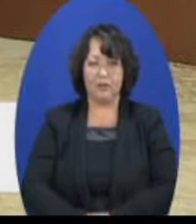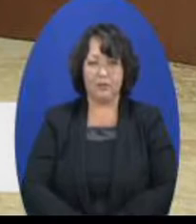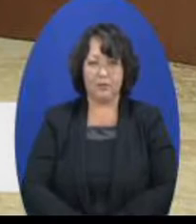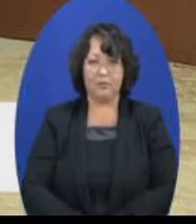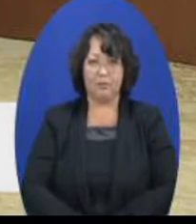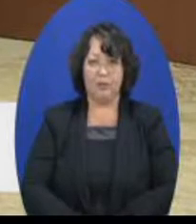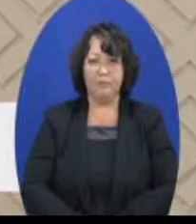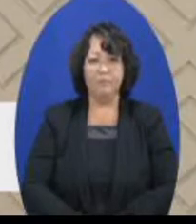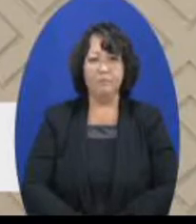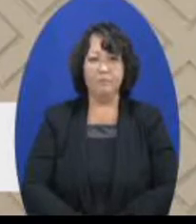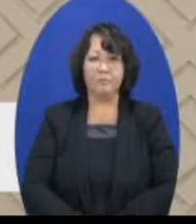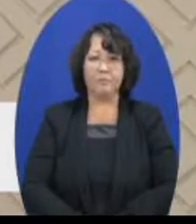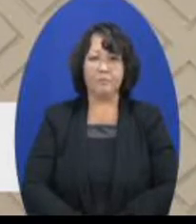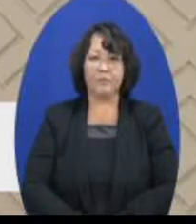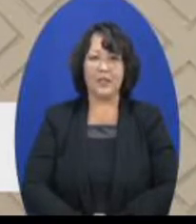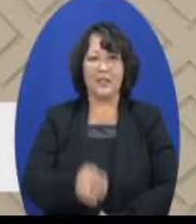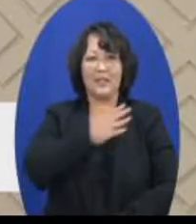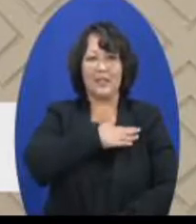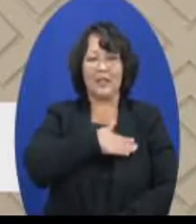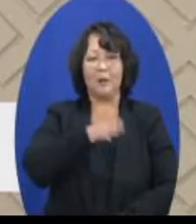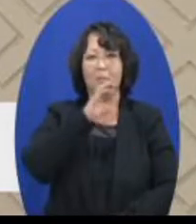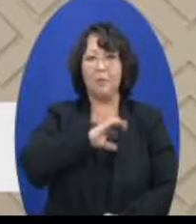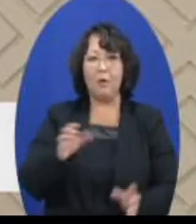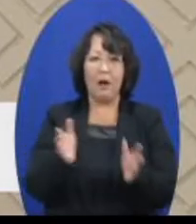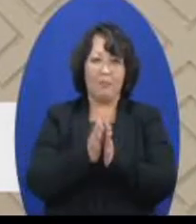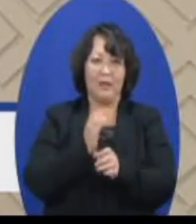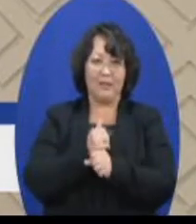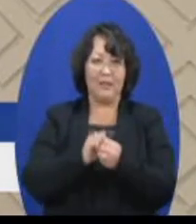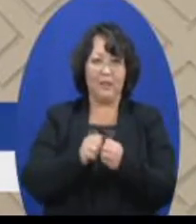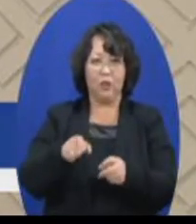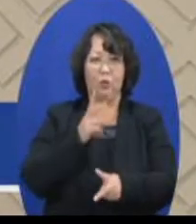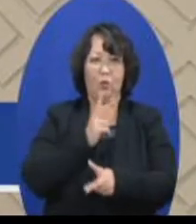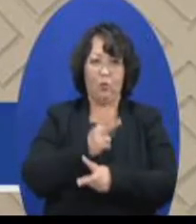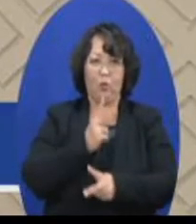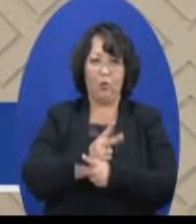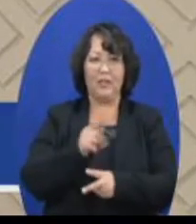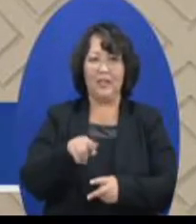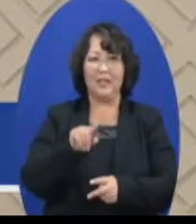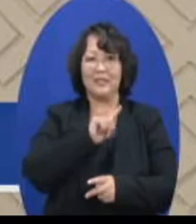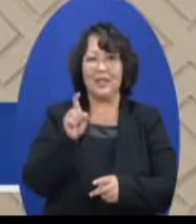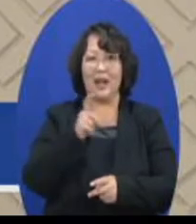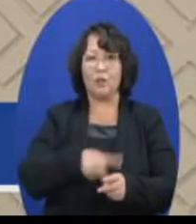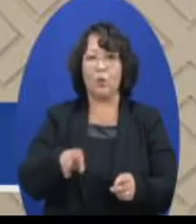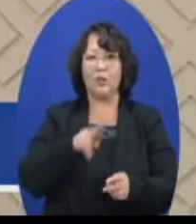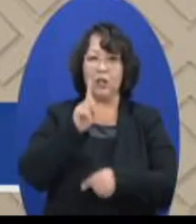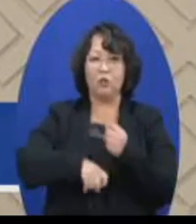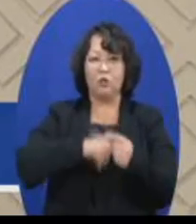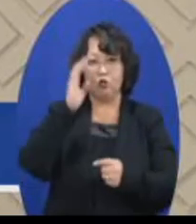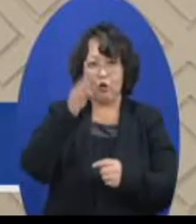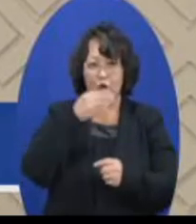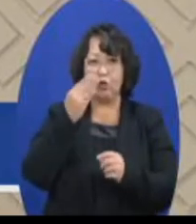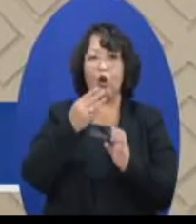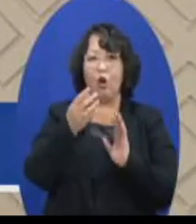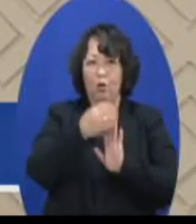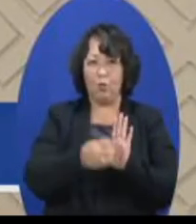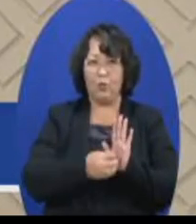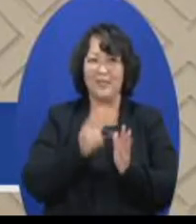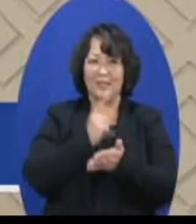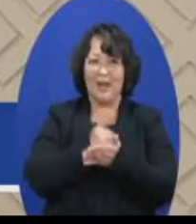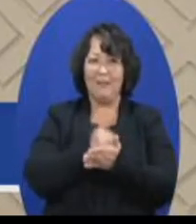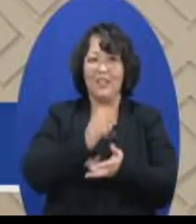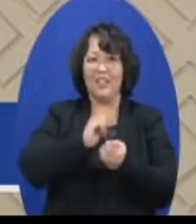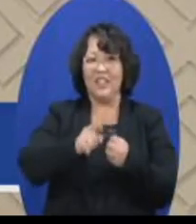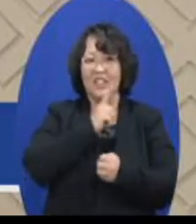байна. Би цагдаагийн байгууллагатайгаа нийлээд энэ хуульд яг энэ заалтуудыг маш тодорхой зааж өгөөд зайлшгүй